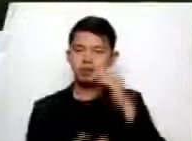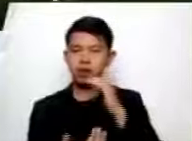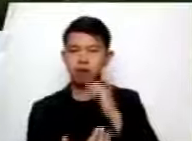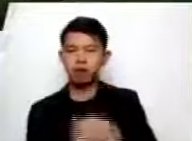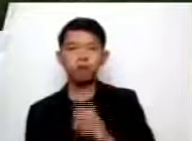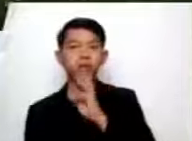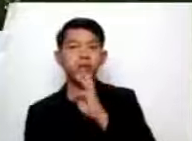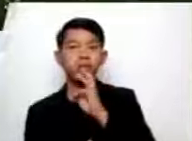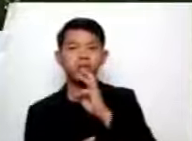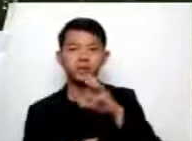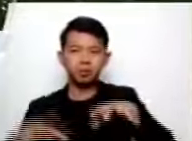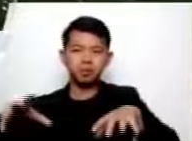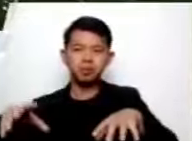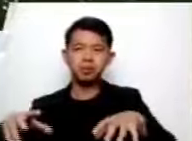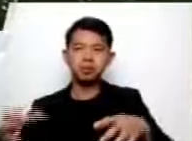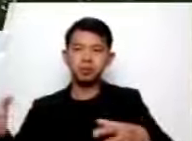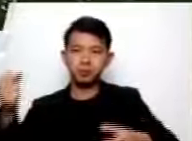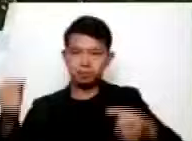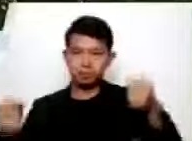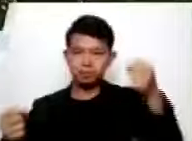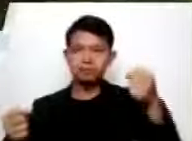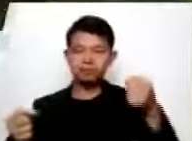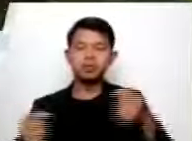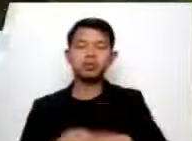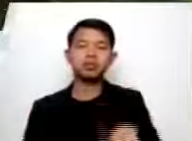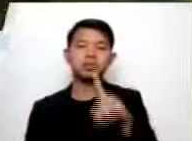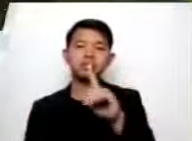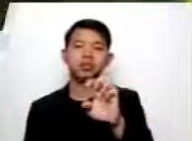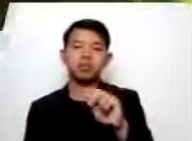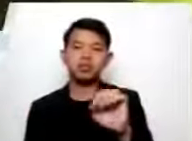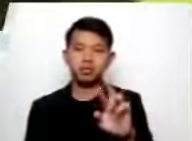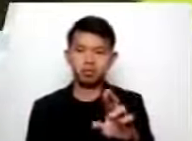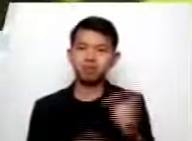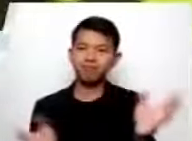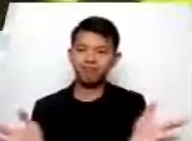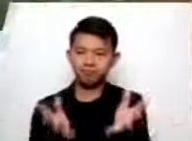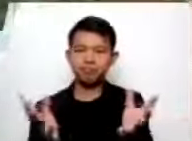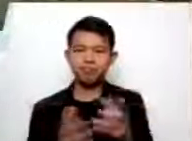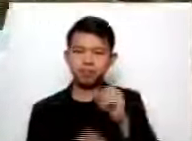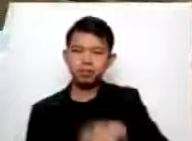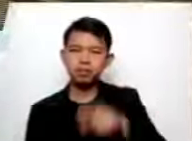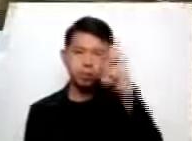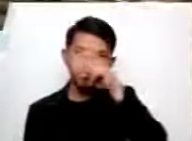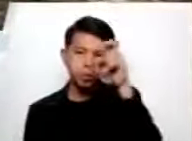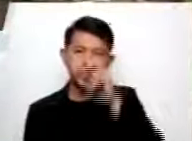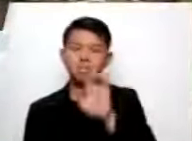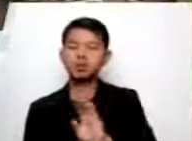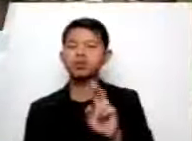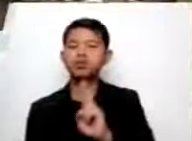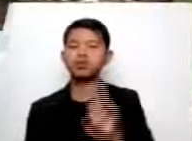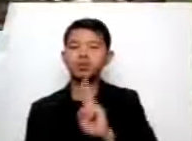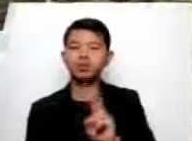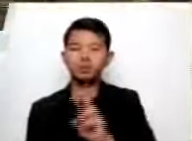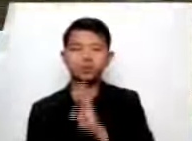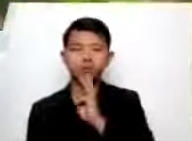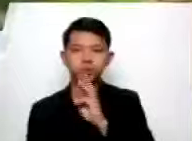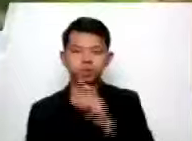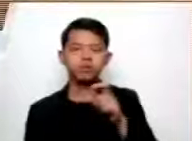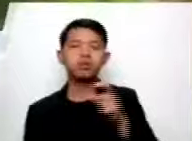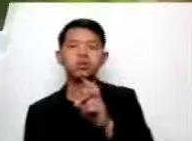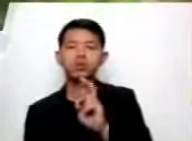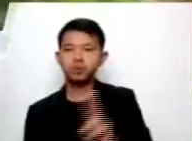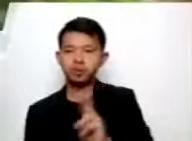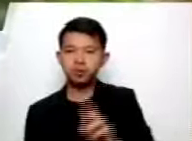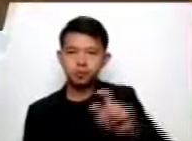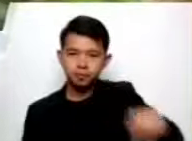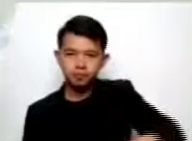interruption, isinusulong ng DENR ang matalinong paggamit ng tubig, gaya ng paggamit ng timba at tabo imbes na hose sa pagdidilig at